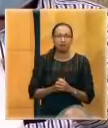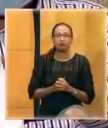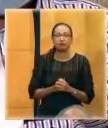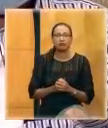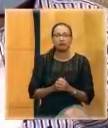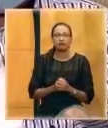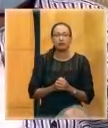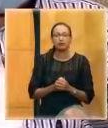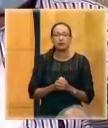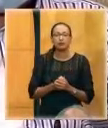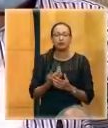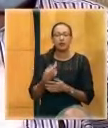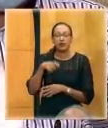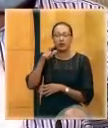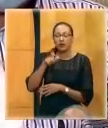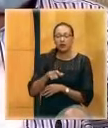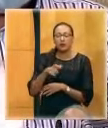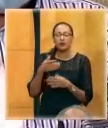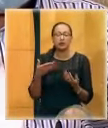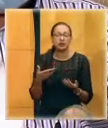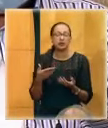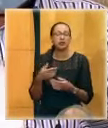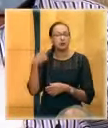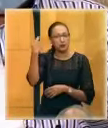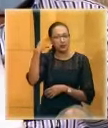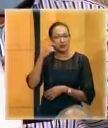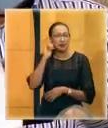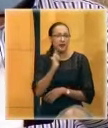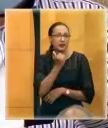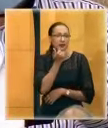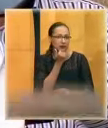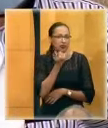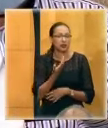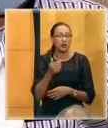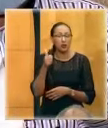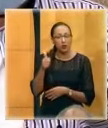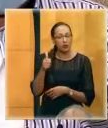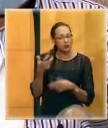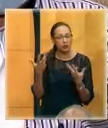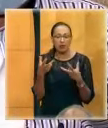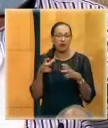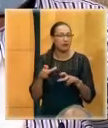Le président Alfred Marie-Jeanne, n'ayant pas souhaité présider cette séance,